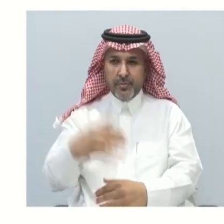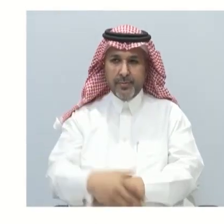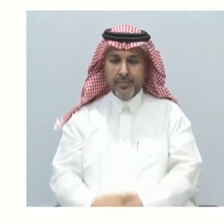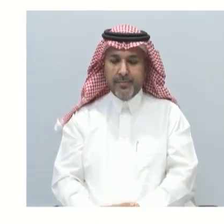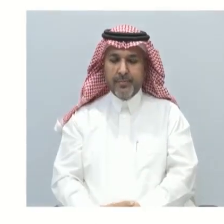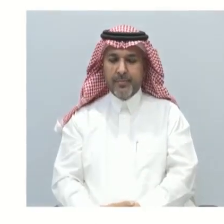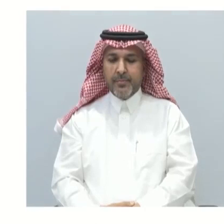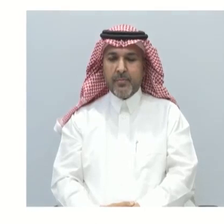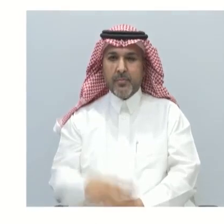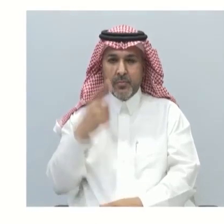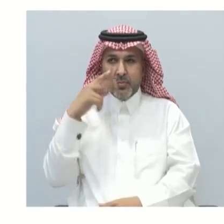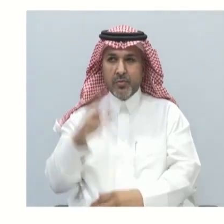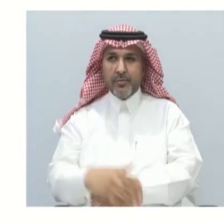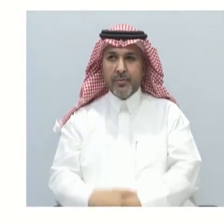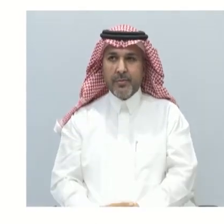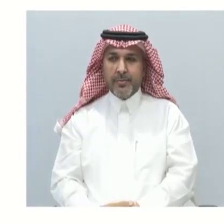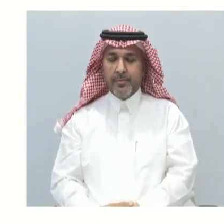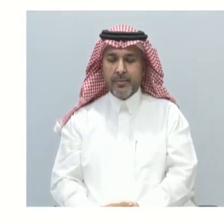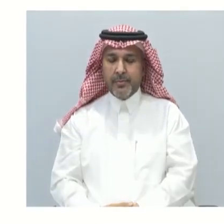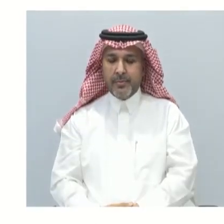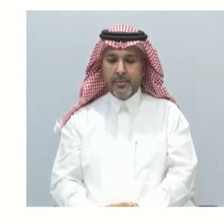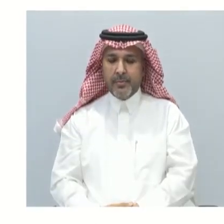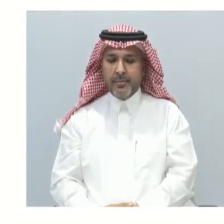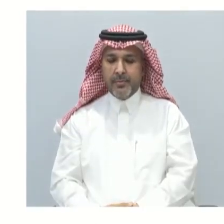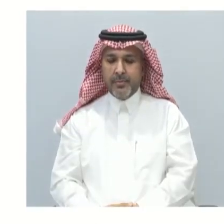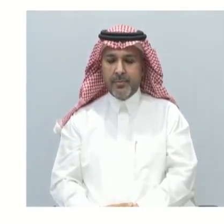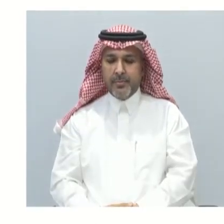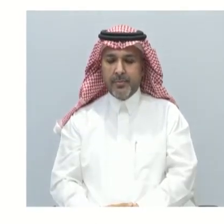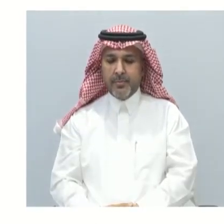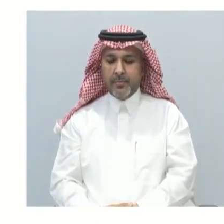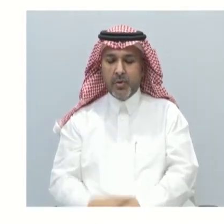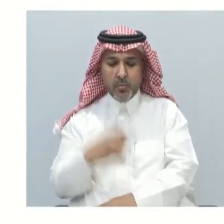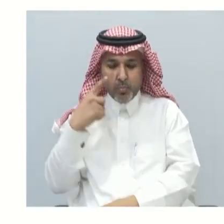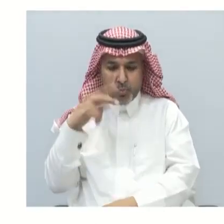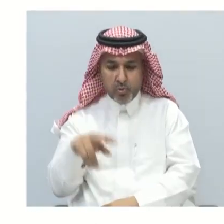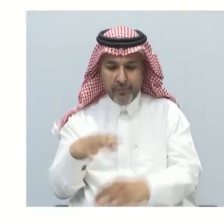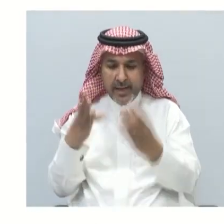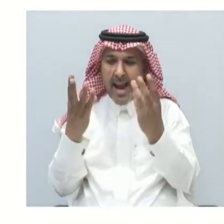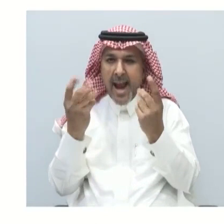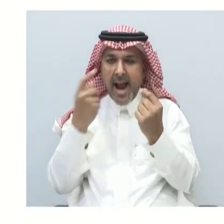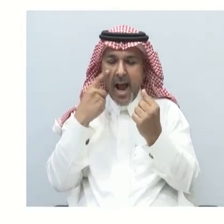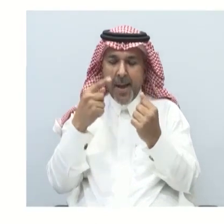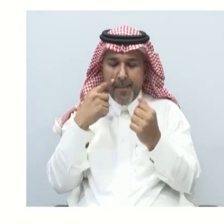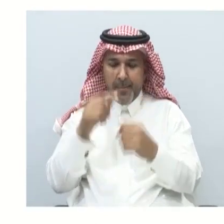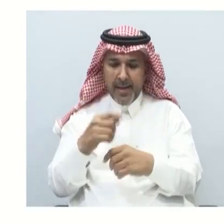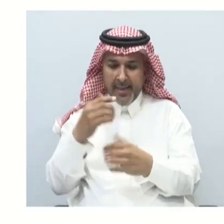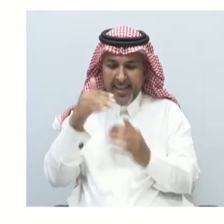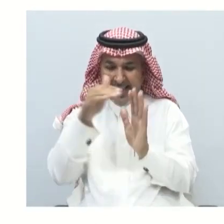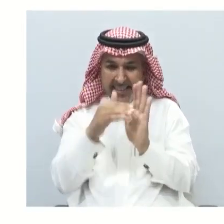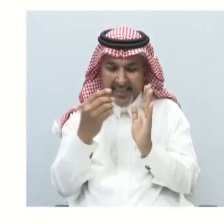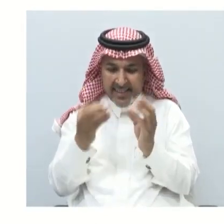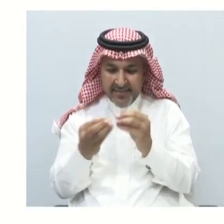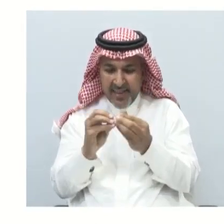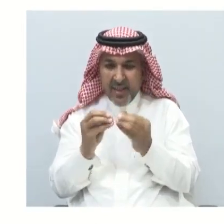الان لبرنامج الاكسل انا عديت الجدول صراحه في البرنامج لكن بقي علينا ان احنا نشوف كيف نقوم برسم الانتشار